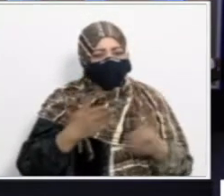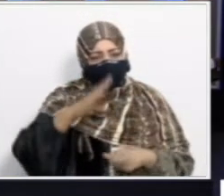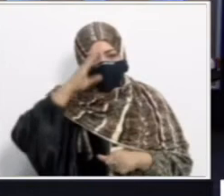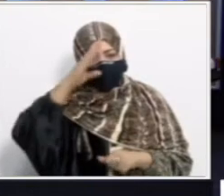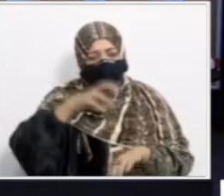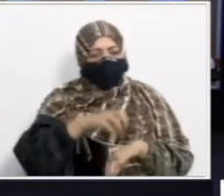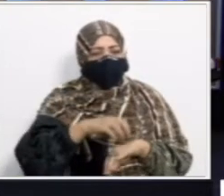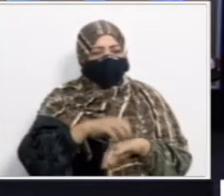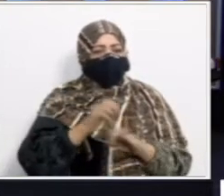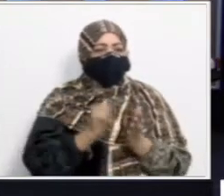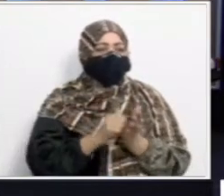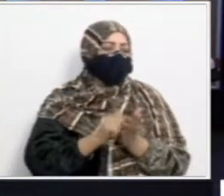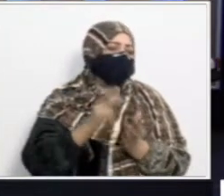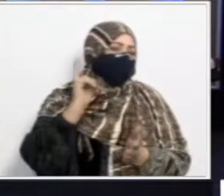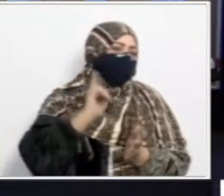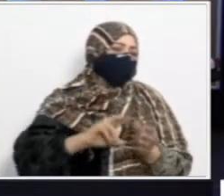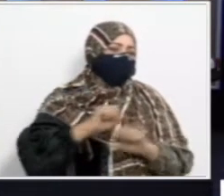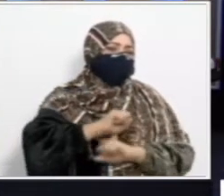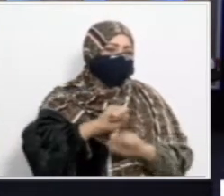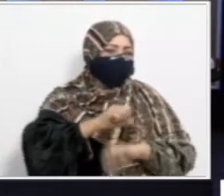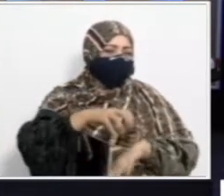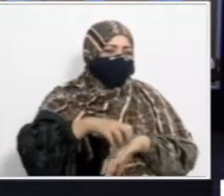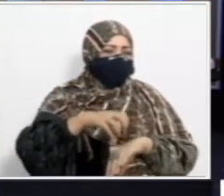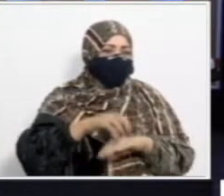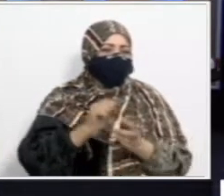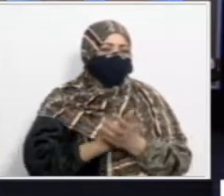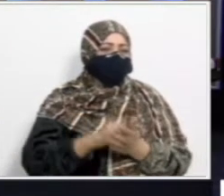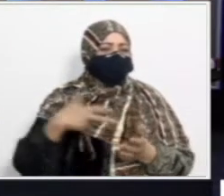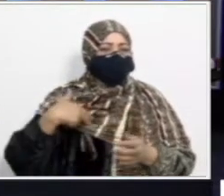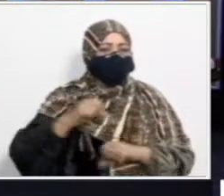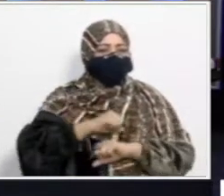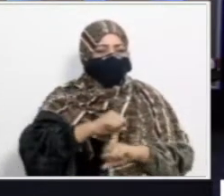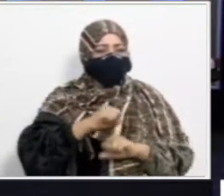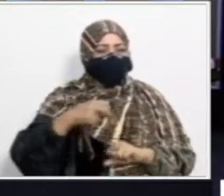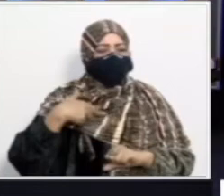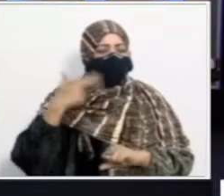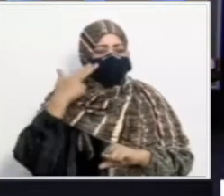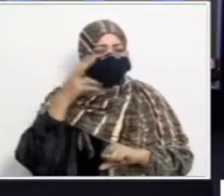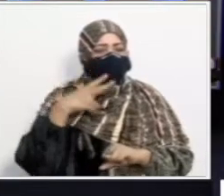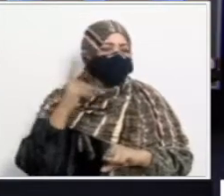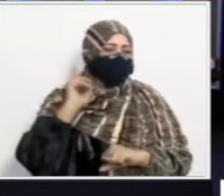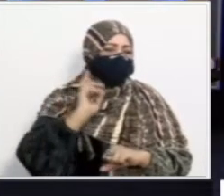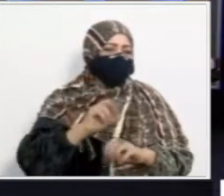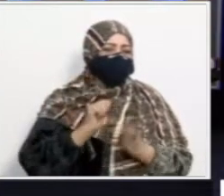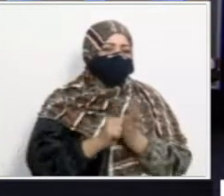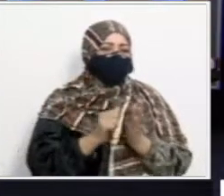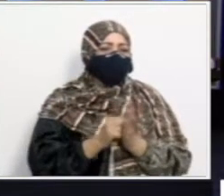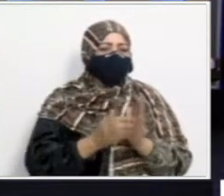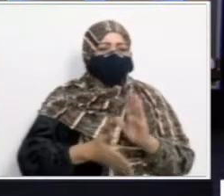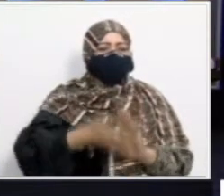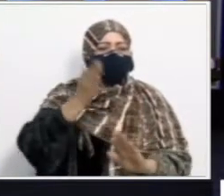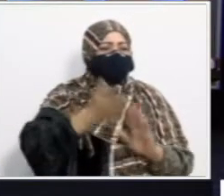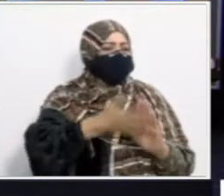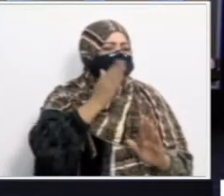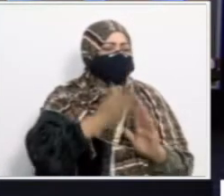شقق الفروسية هنا نقضوا فيه نقول حتى المصرف بخار مازال ما مثل ما خمش اللي نقز هم نقزوا